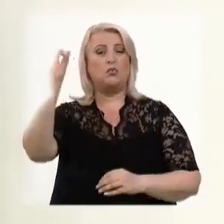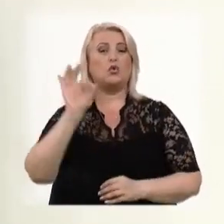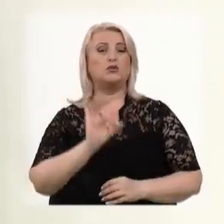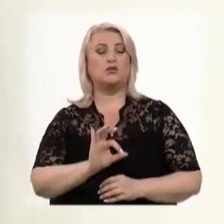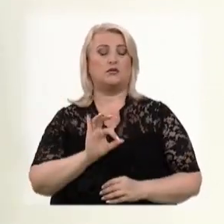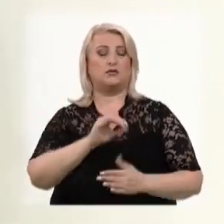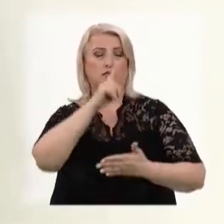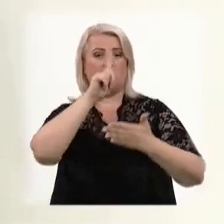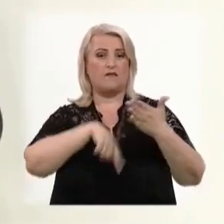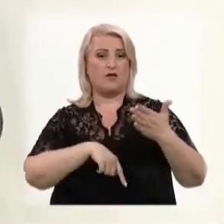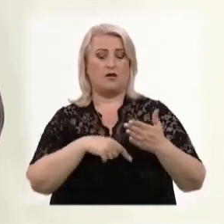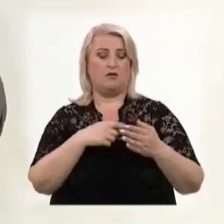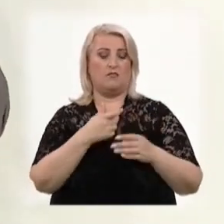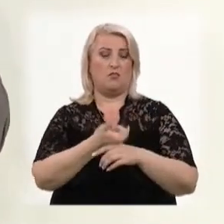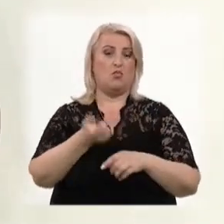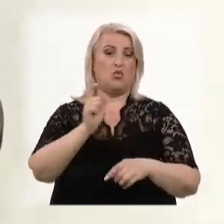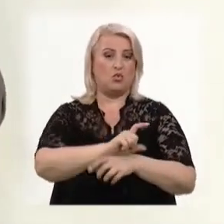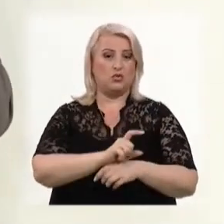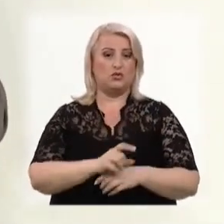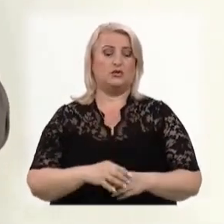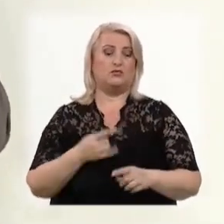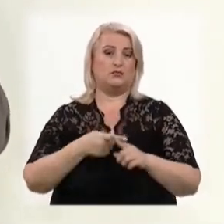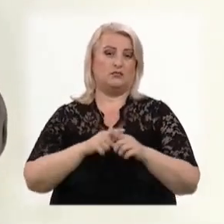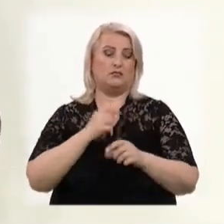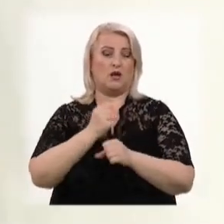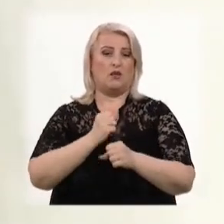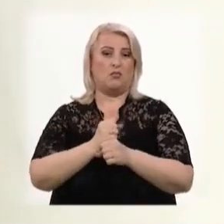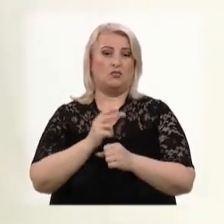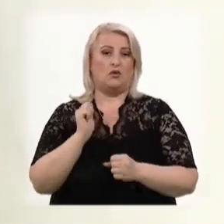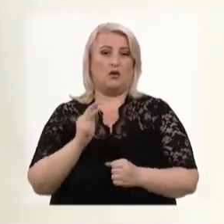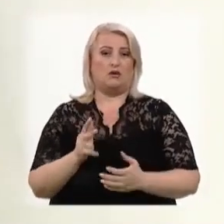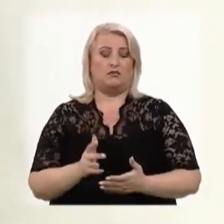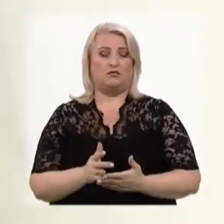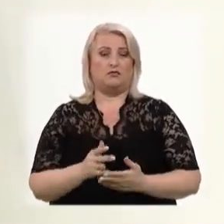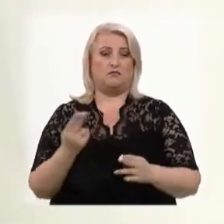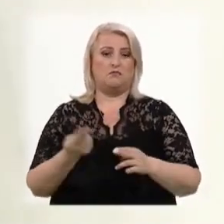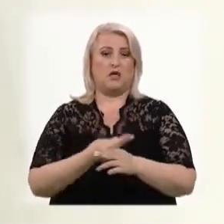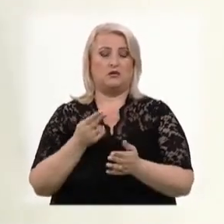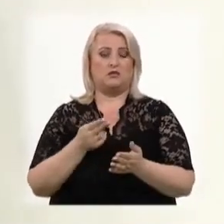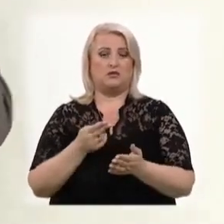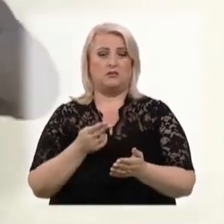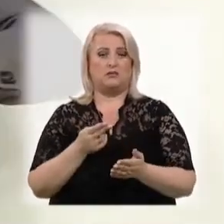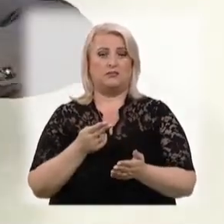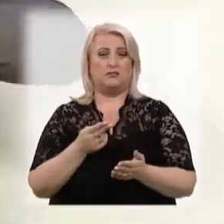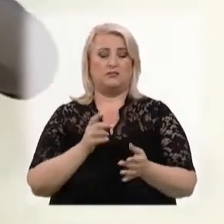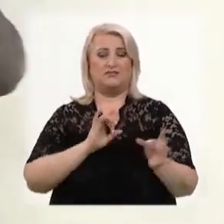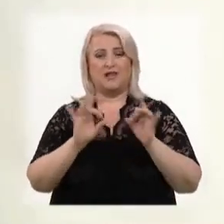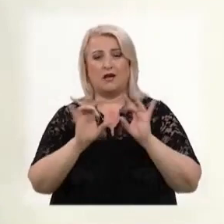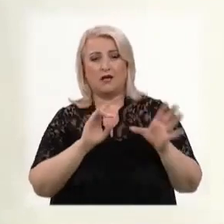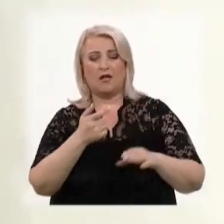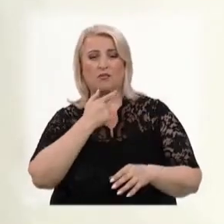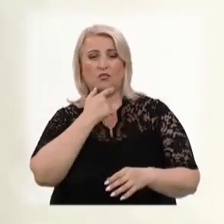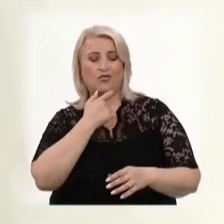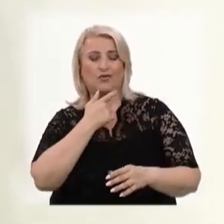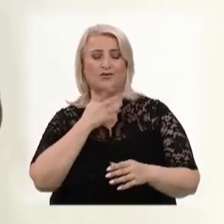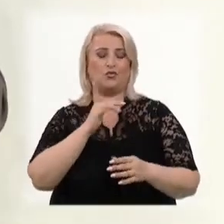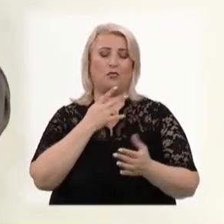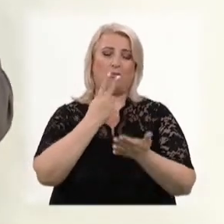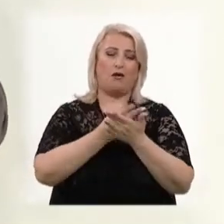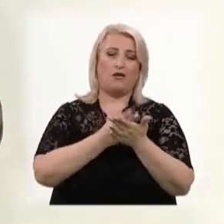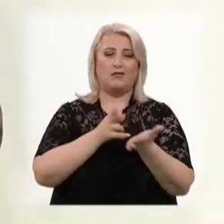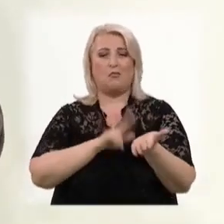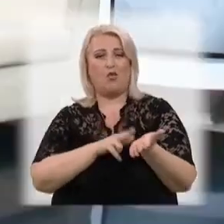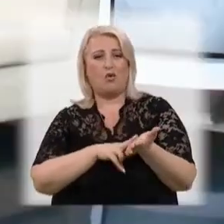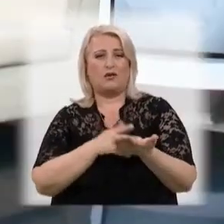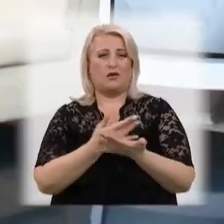care se decizia lucrează pe recunoaște bilitate fără brand logo frumos publicitate în care să arăți brandul te